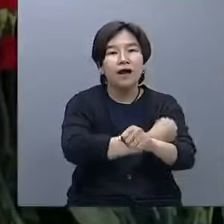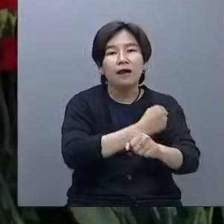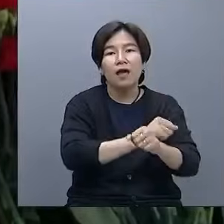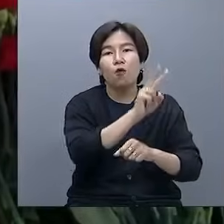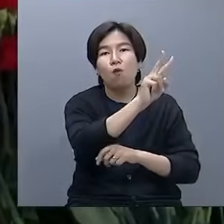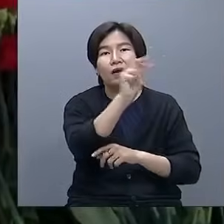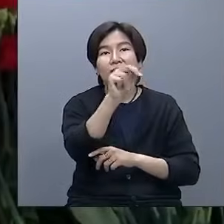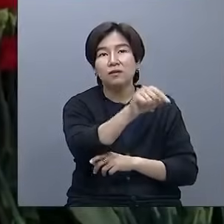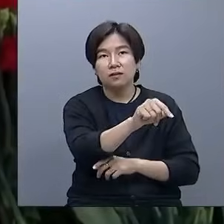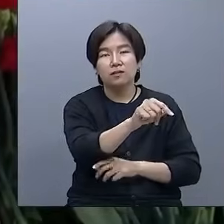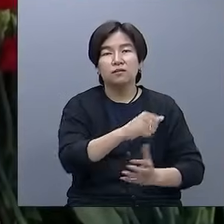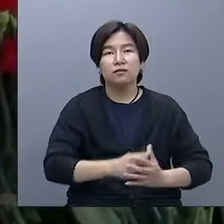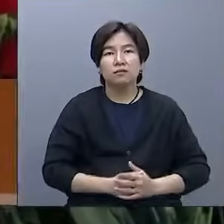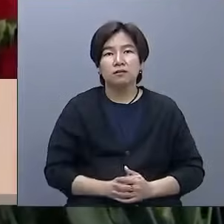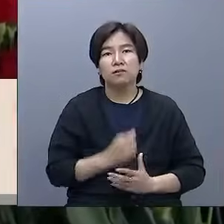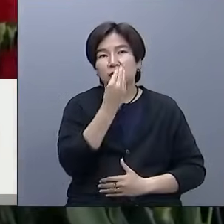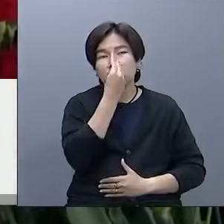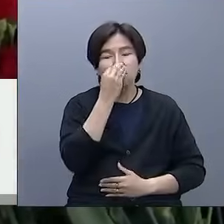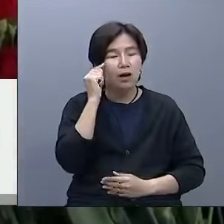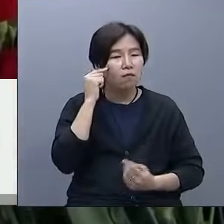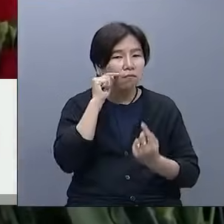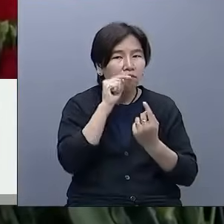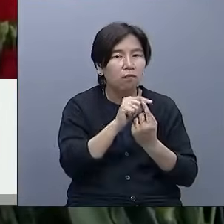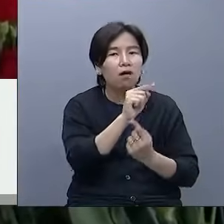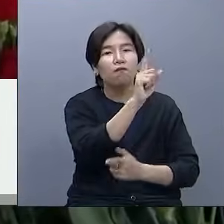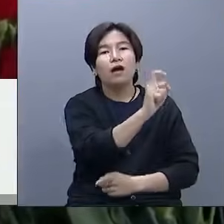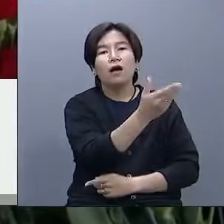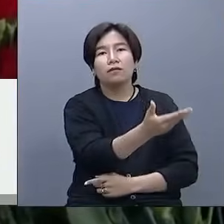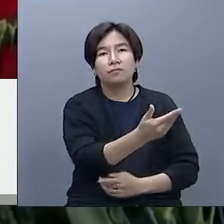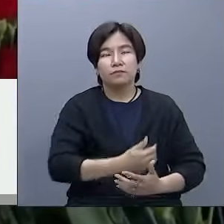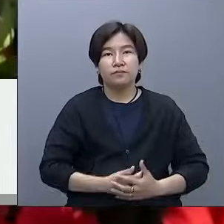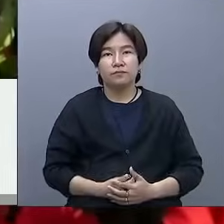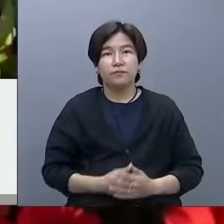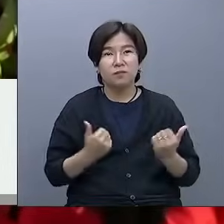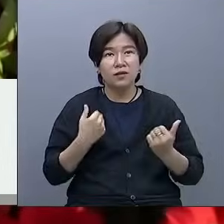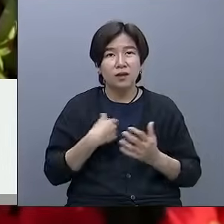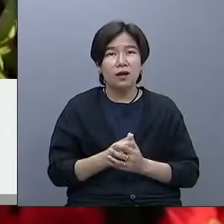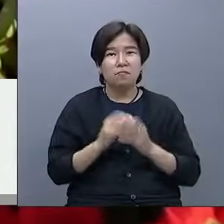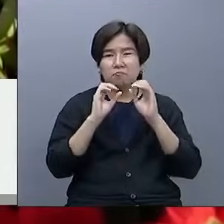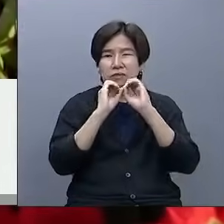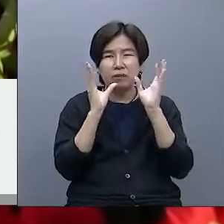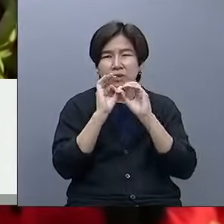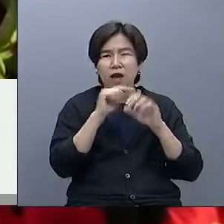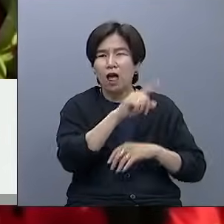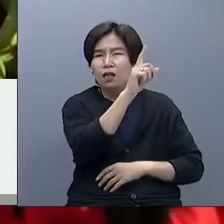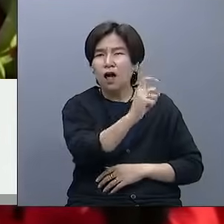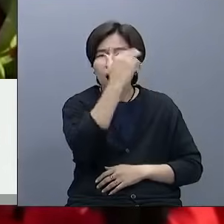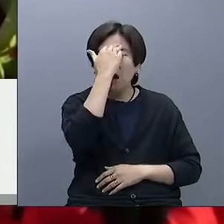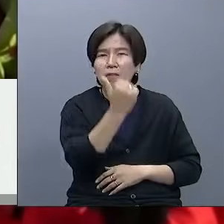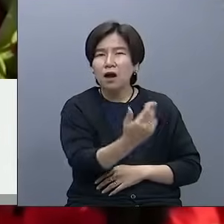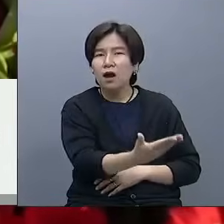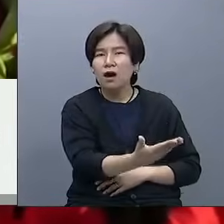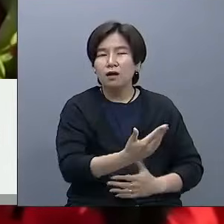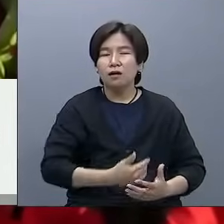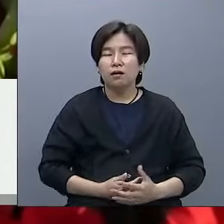ณด้านหน้าสำนักงานใหญ่วากเนอร์ในนครเซนต์ปีเตอร์เบิร์กแม้ยังไม่มีรายงานยืนยันถึงการเสียชีวิตของผู้นำวากเนอร์ก็ต